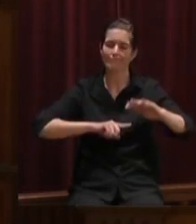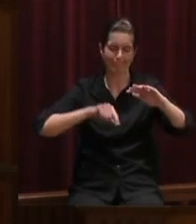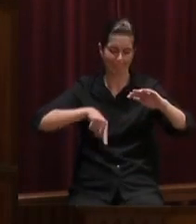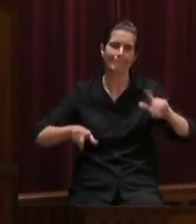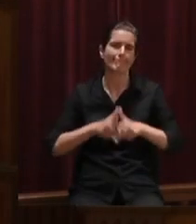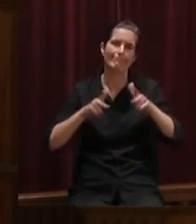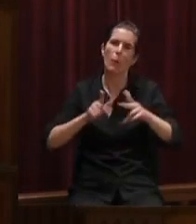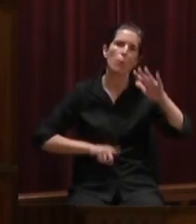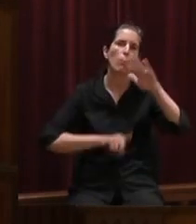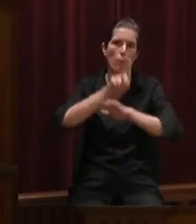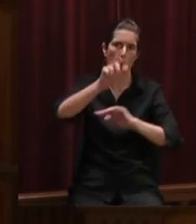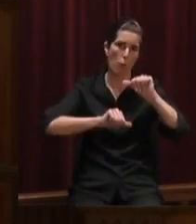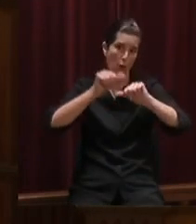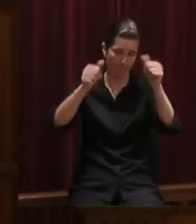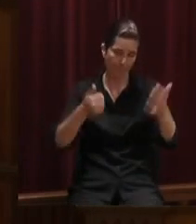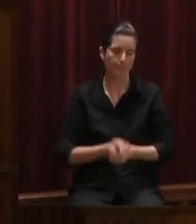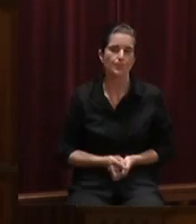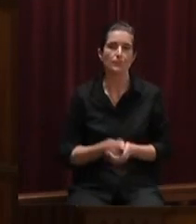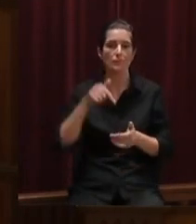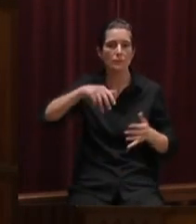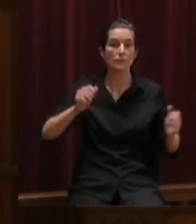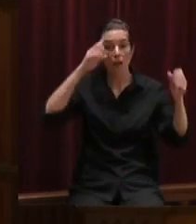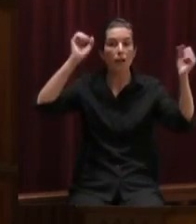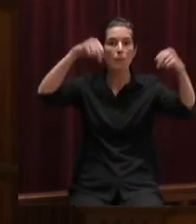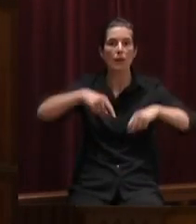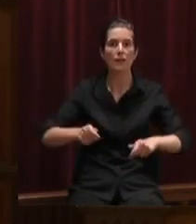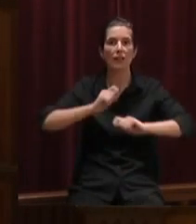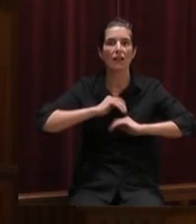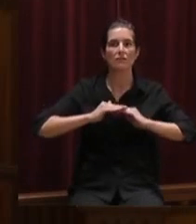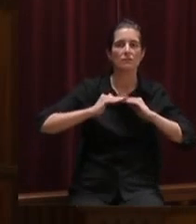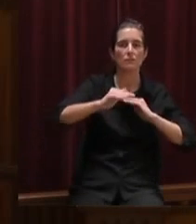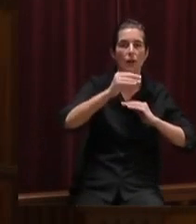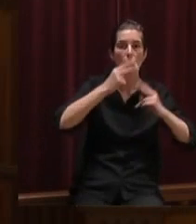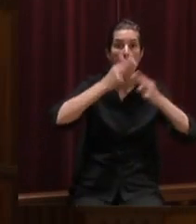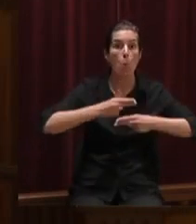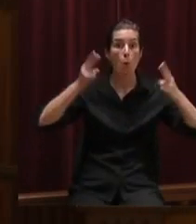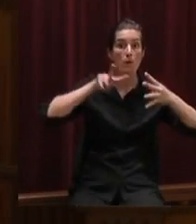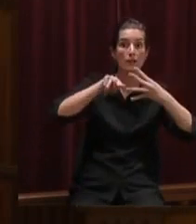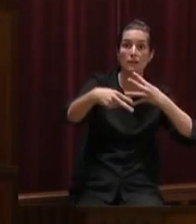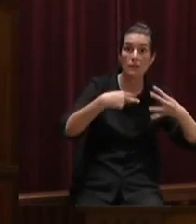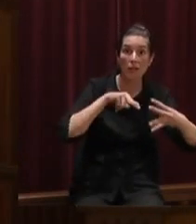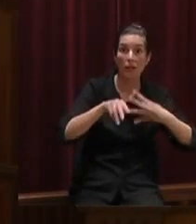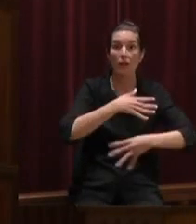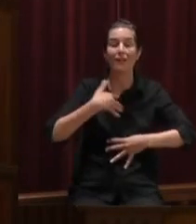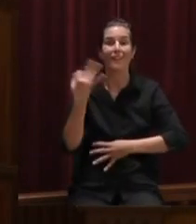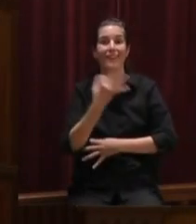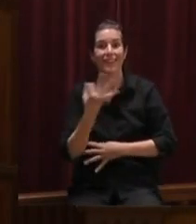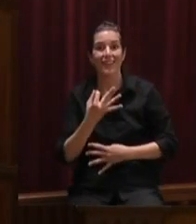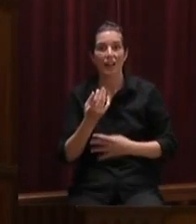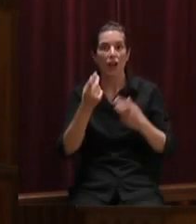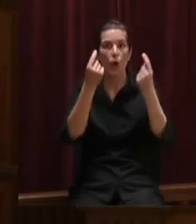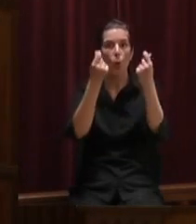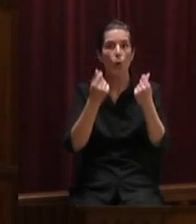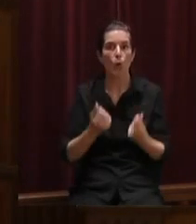Aquest pacte permet estabilitat, és públic i transparent, cerca la rendició de comptes i, sobretot, dibuixa una